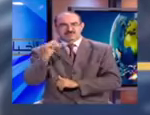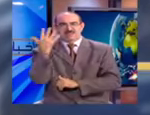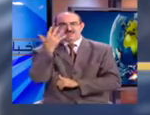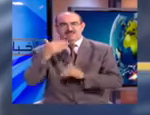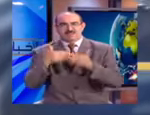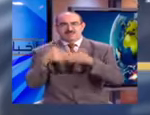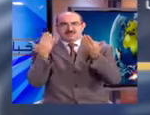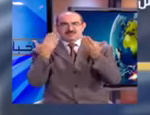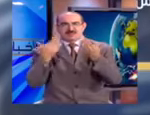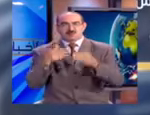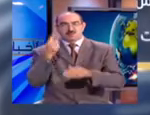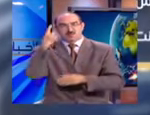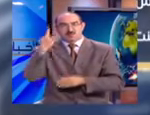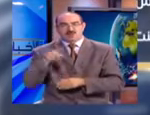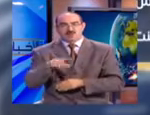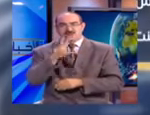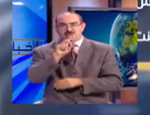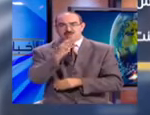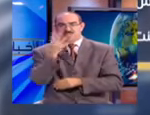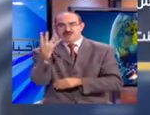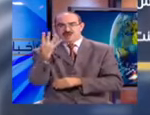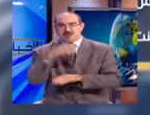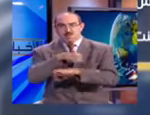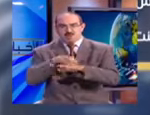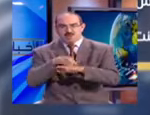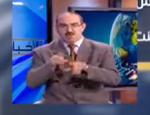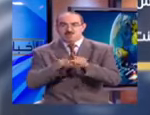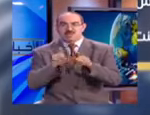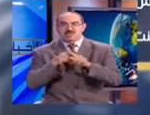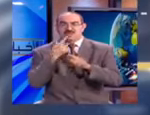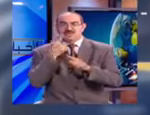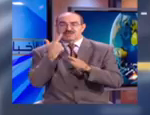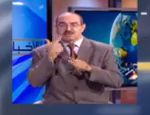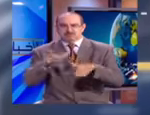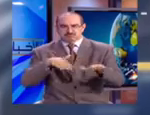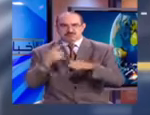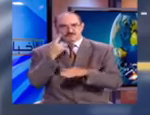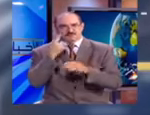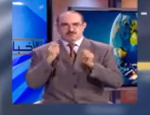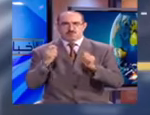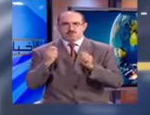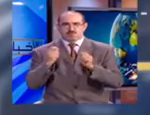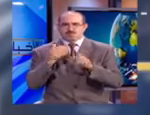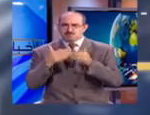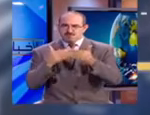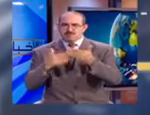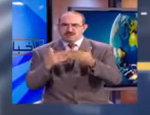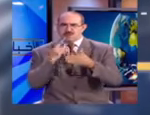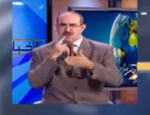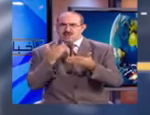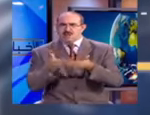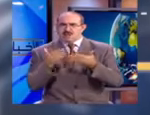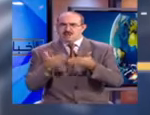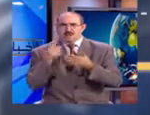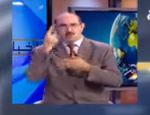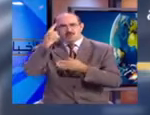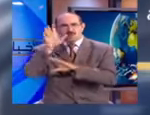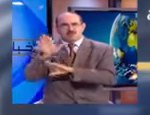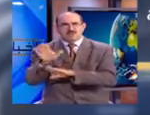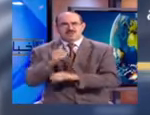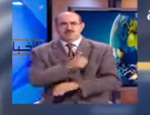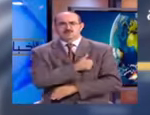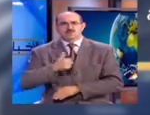على 34 ولاية، ويهدف إلى السير بوتيرة حذرة وتدريجية ومرنة للحفاظ على